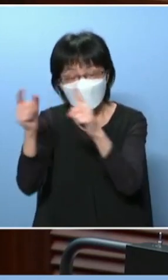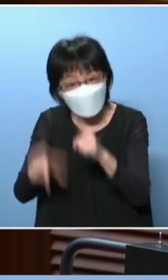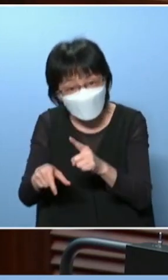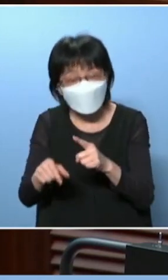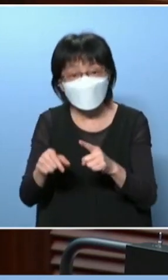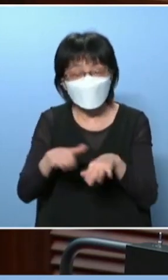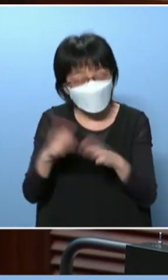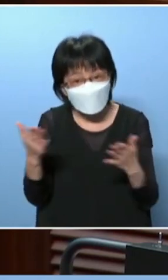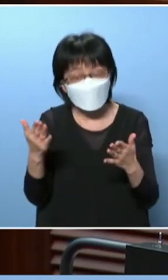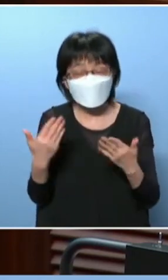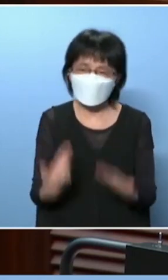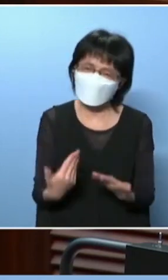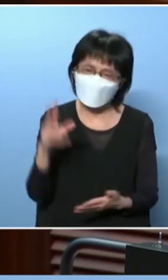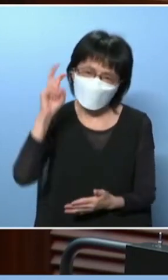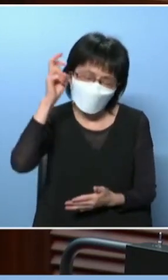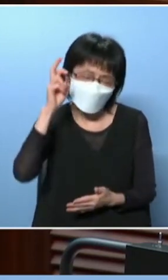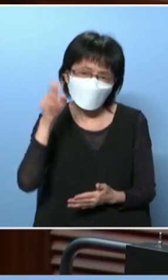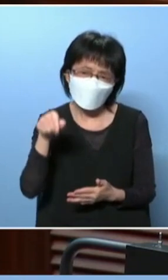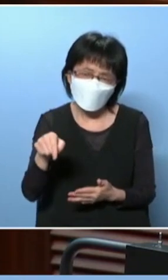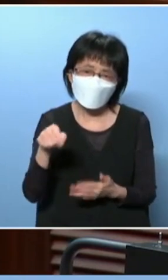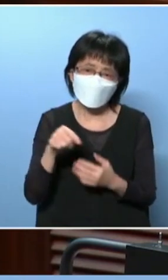嘅會議或者盛事裏邊咧，